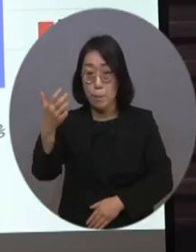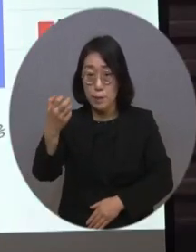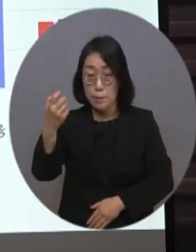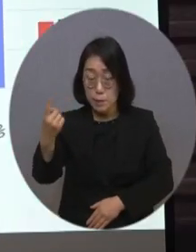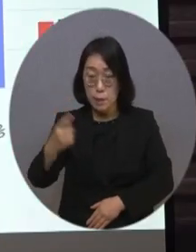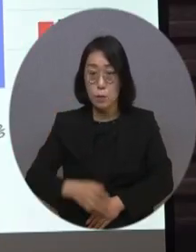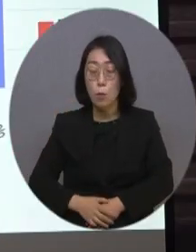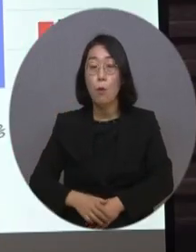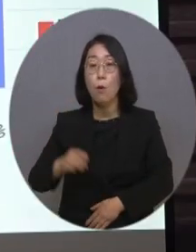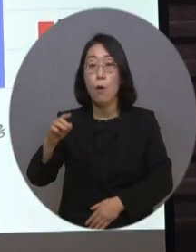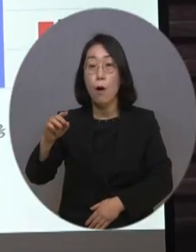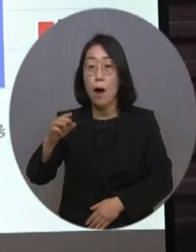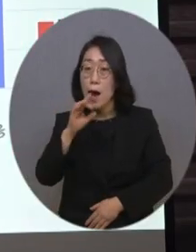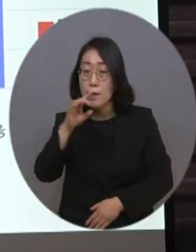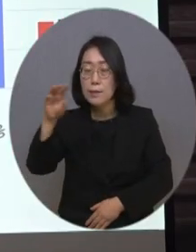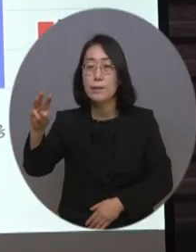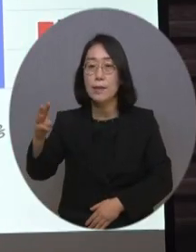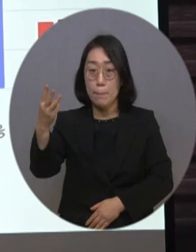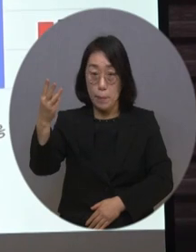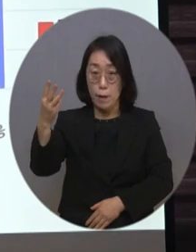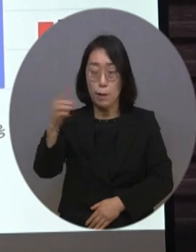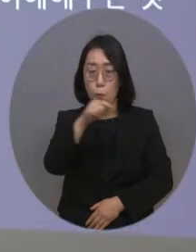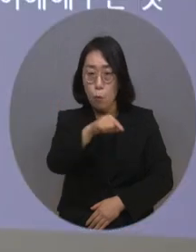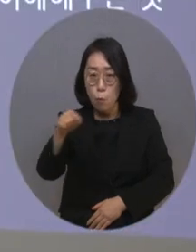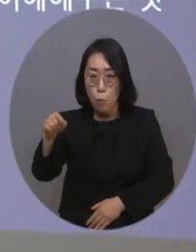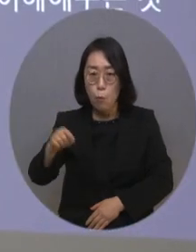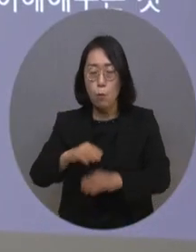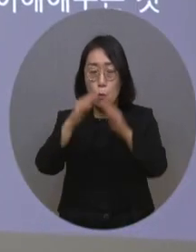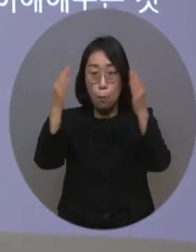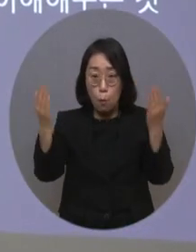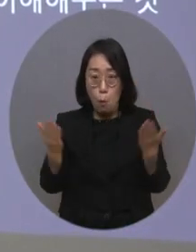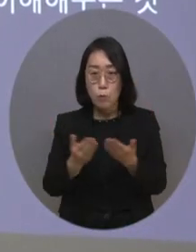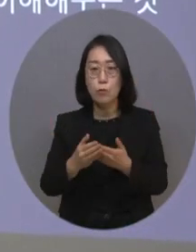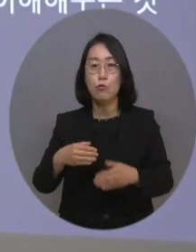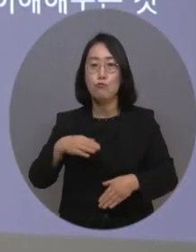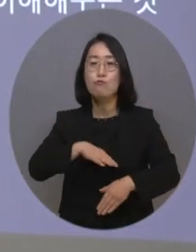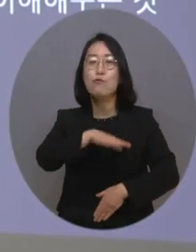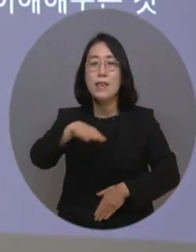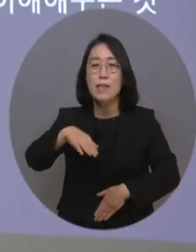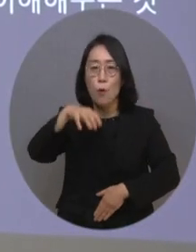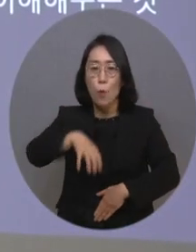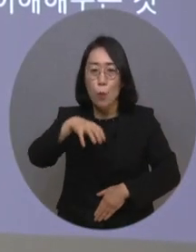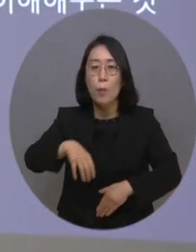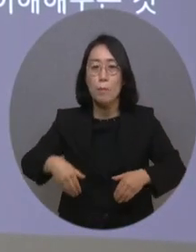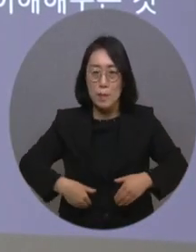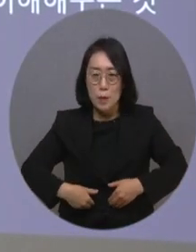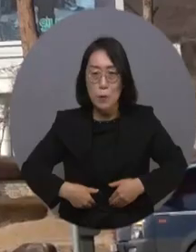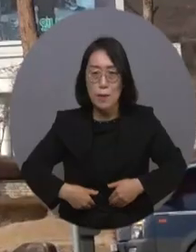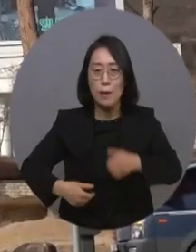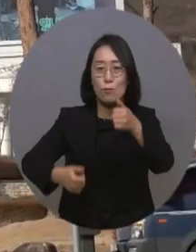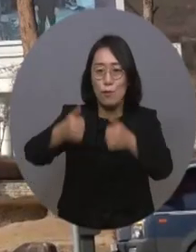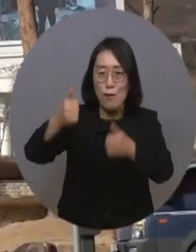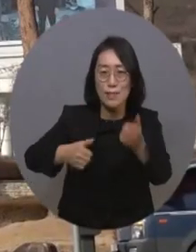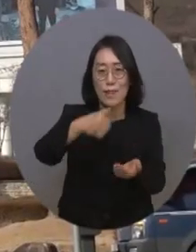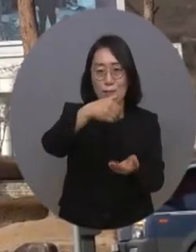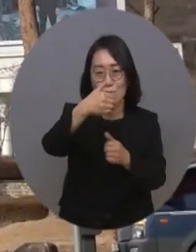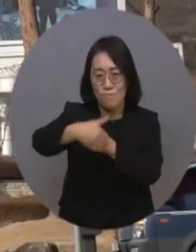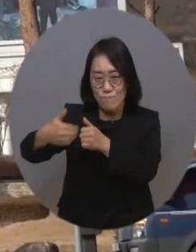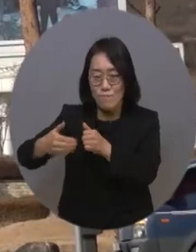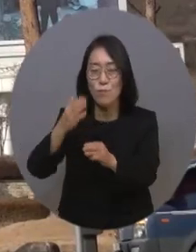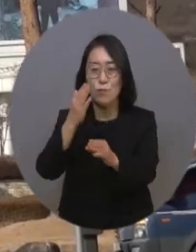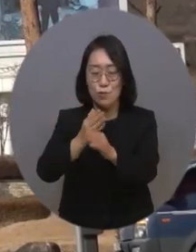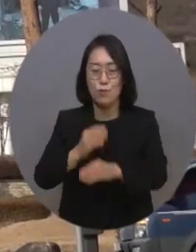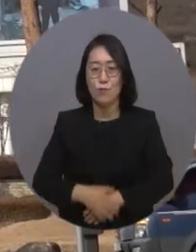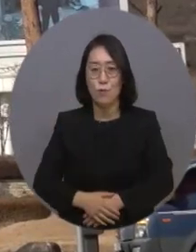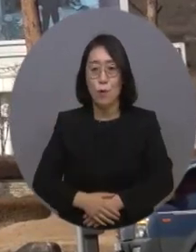강릉 387명으로 유치전에 뛰어든 3개 도시 모두 강원특수교육원 유치에 적극적으로 나서고 있습니다. 강원도